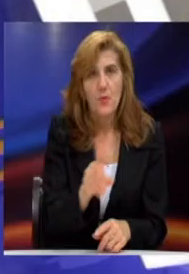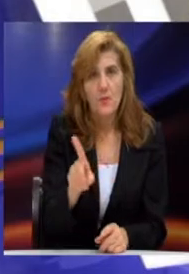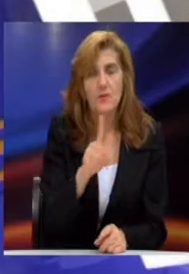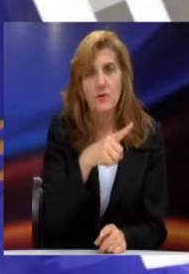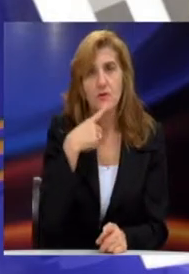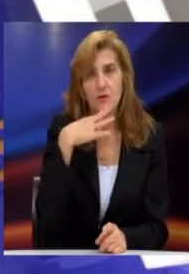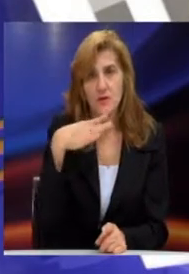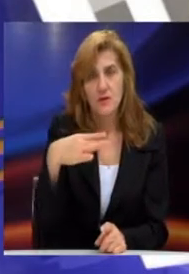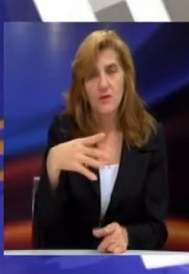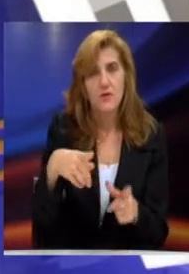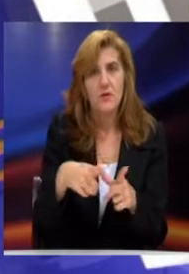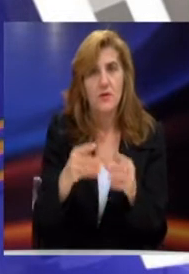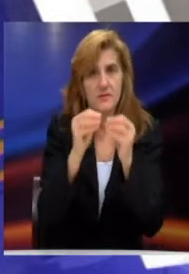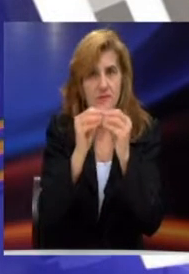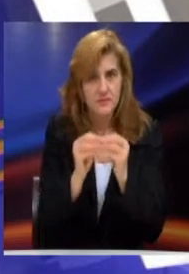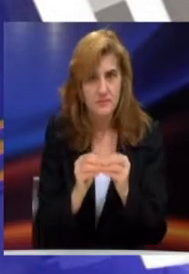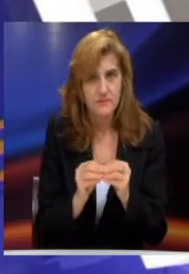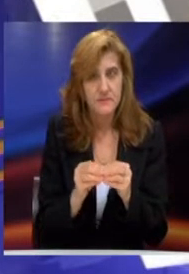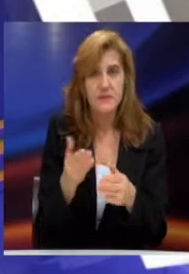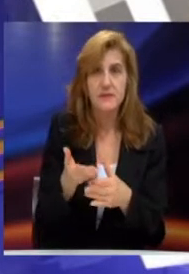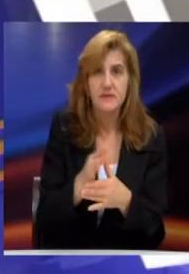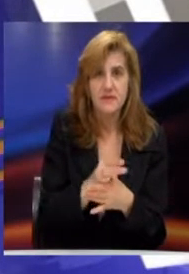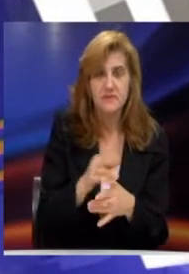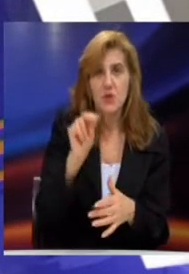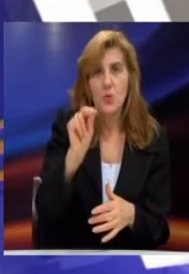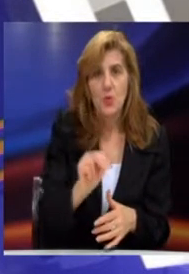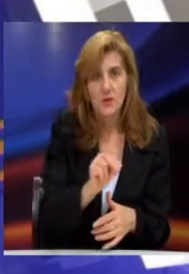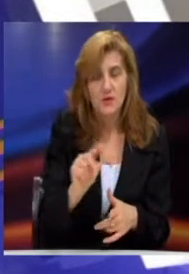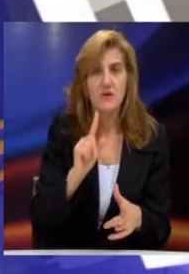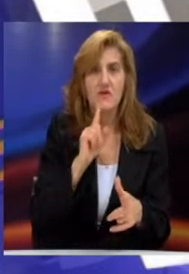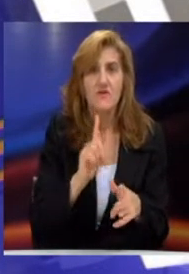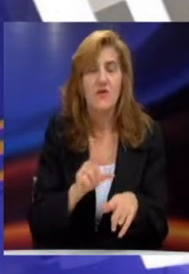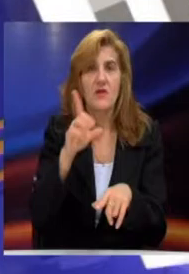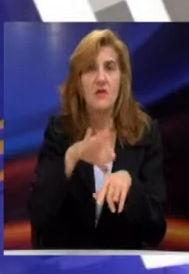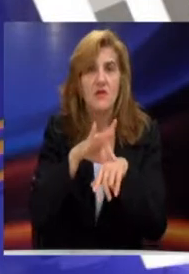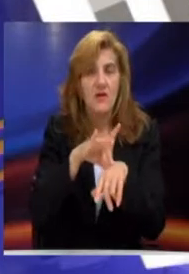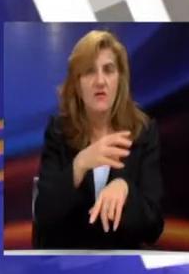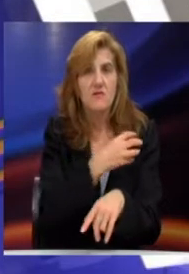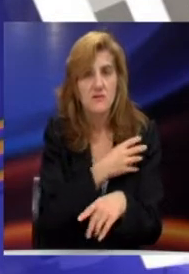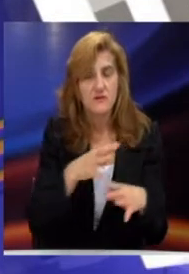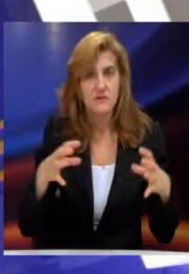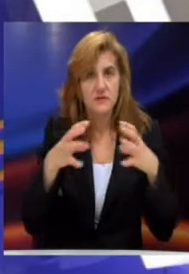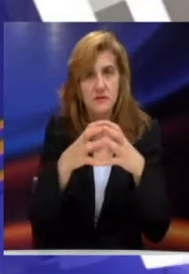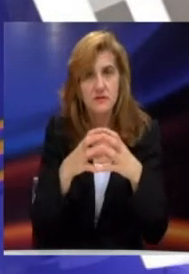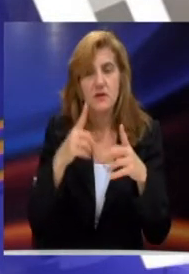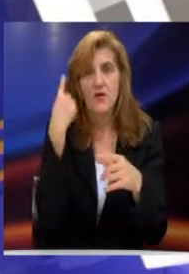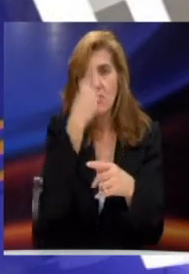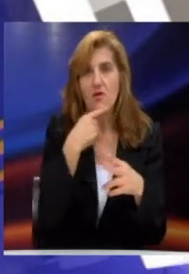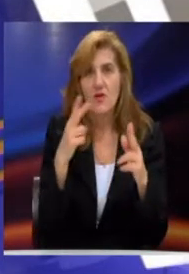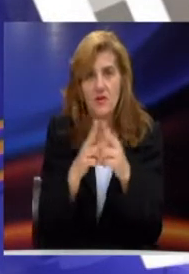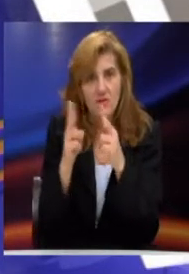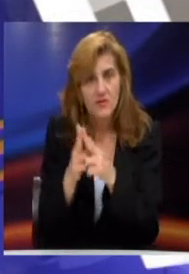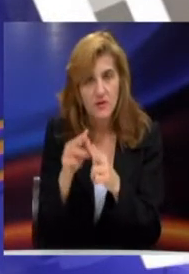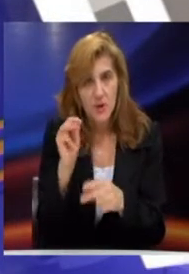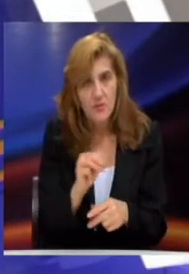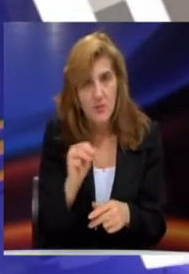Nemet rekao je da se u Srbiji održavaju sastanci između crkava, ali uvek na najvišem nivou. On je istakao da postoje lični susreti sa